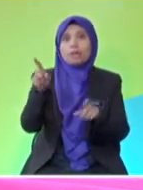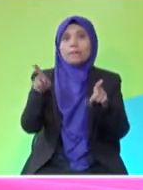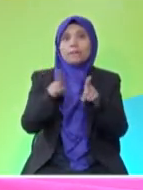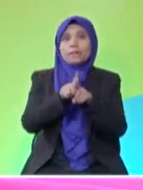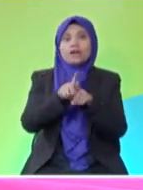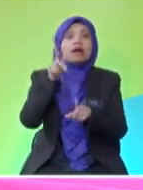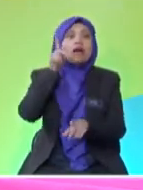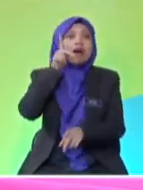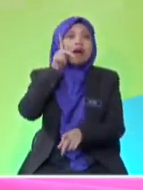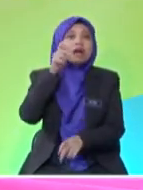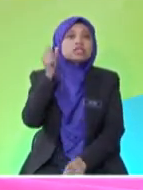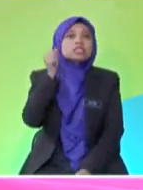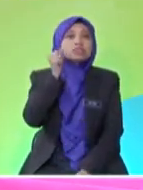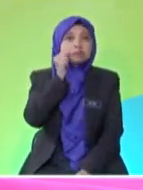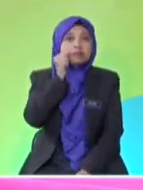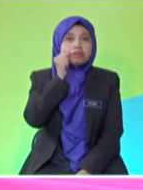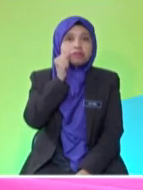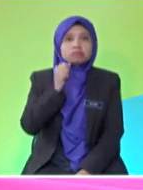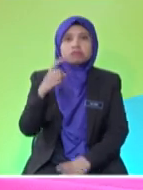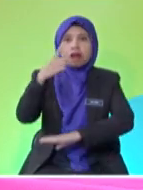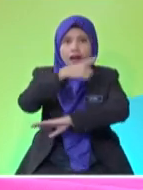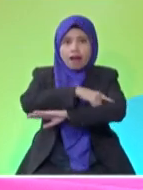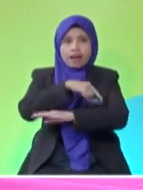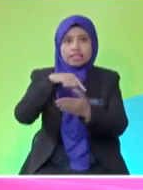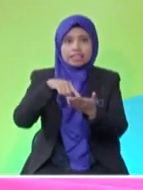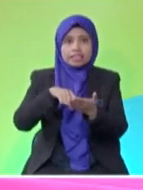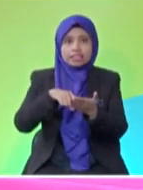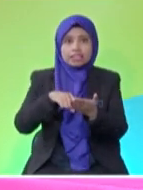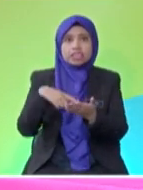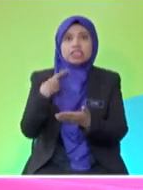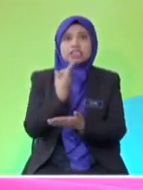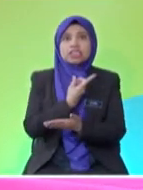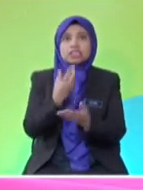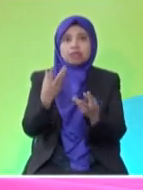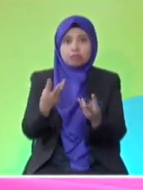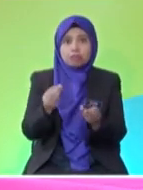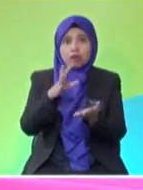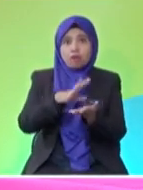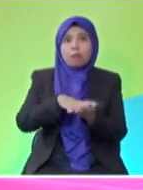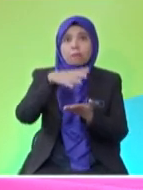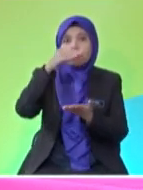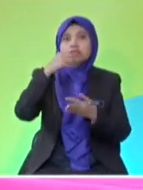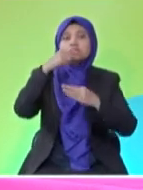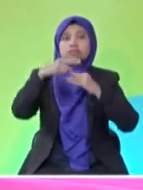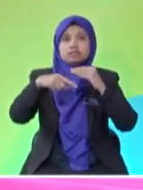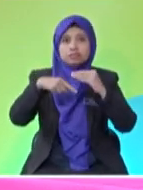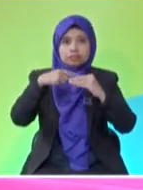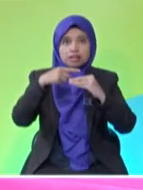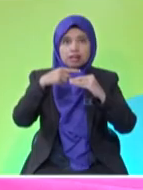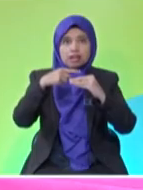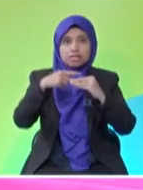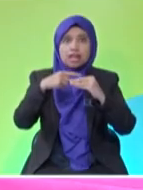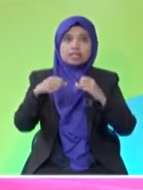hari ini kita buka nak belajar tentang nenek Si Bungkuk tiga Tetapi hari ini kita nak belajar mata pelajaran